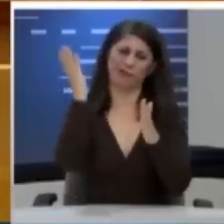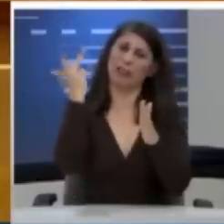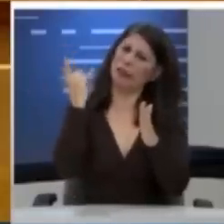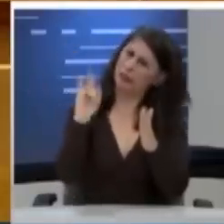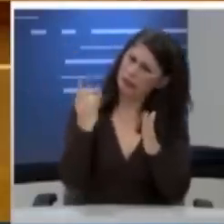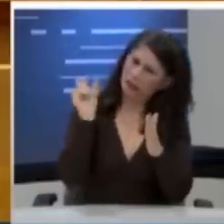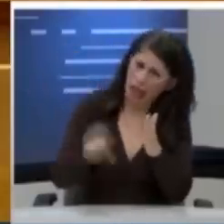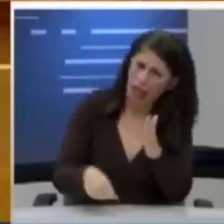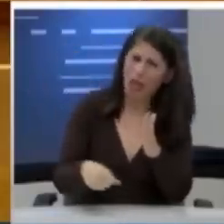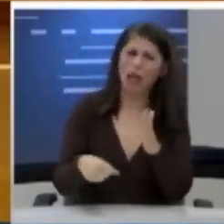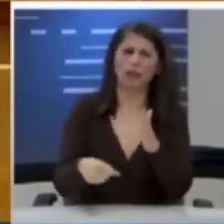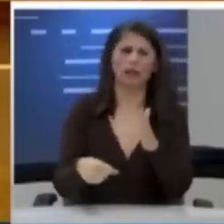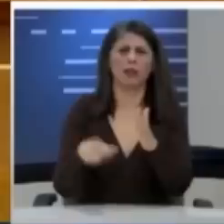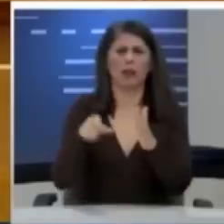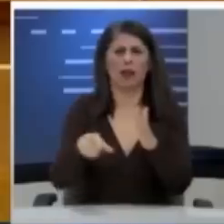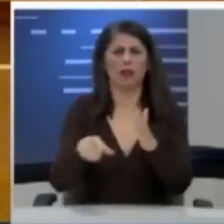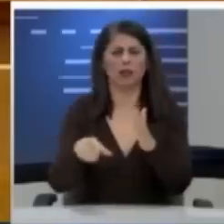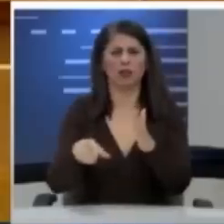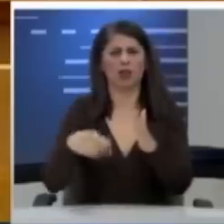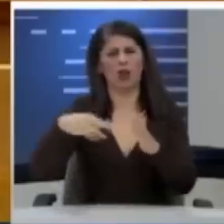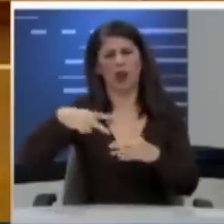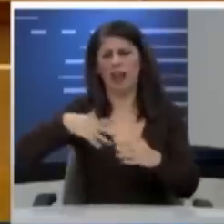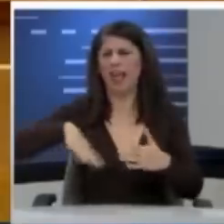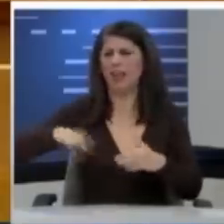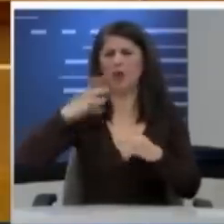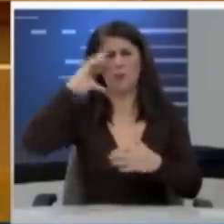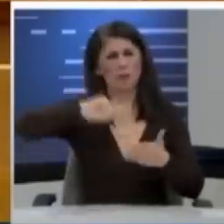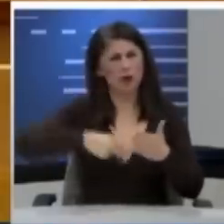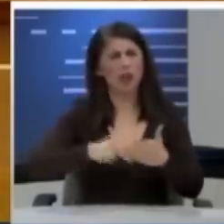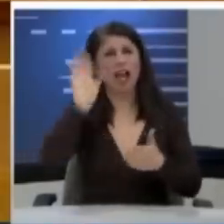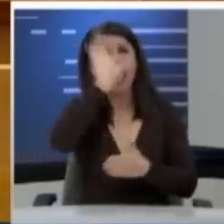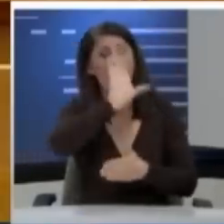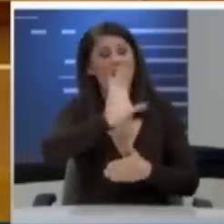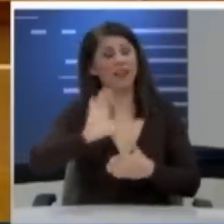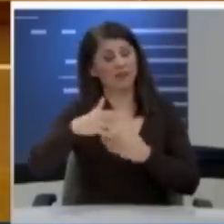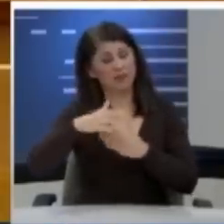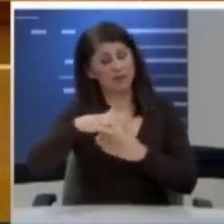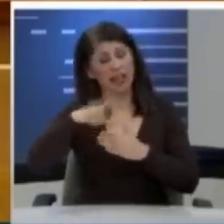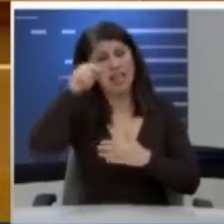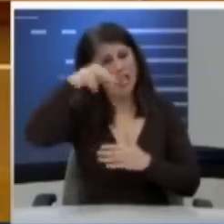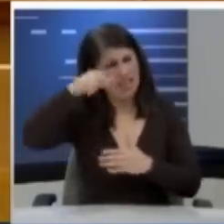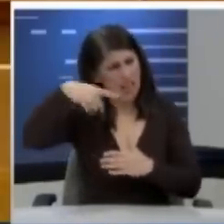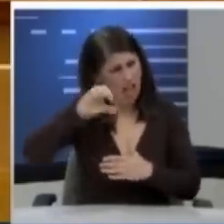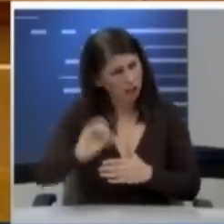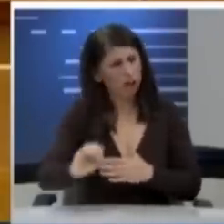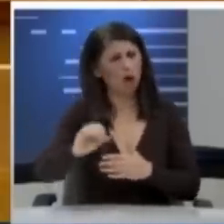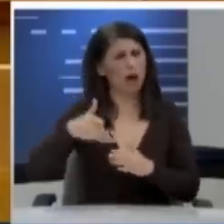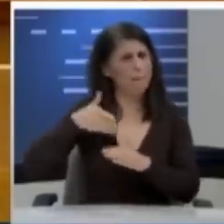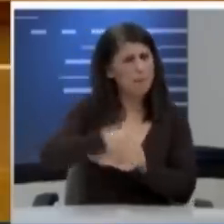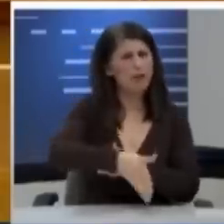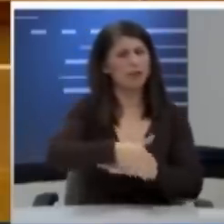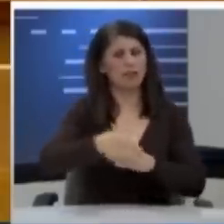ναι, θειασότες των αντιλαϊκών μνημονίων, του γνωστού ευρωατλαντισμού, των επεμβάσεων και